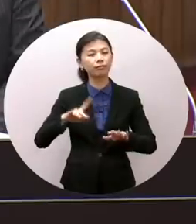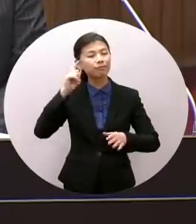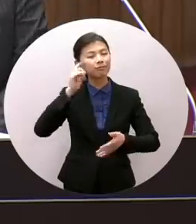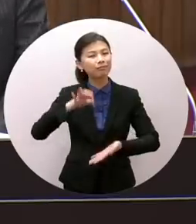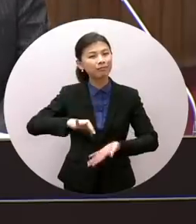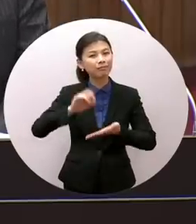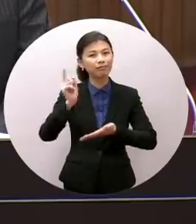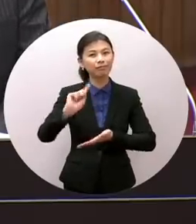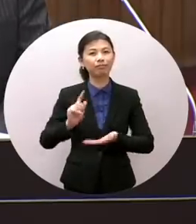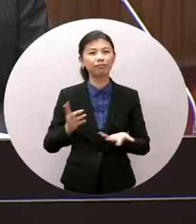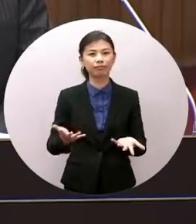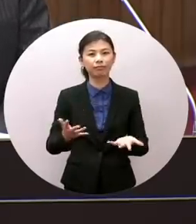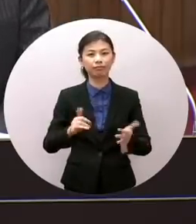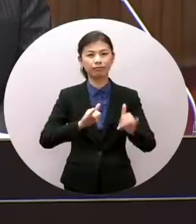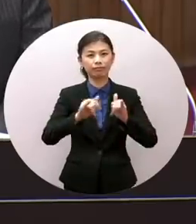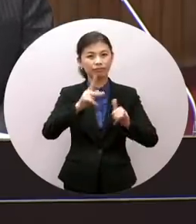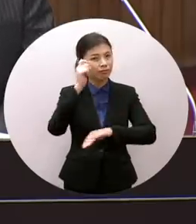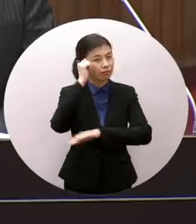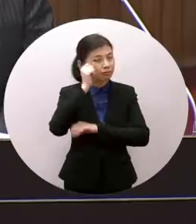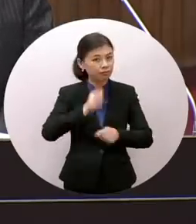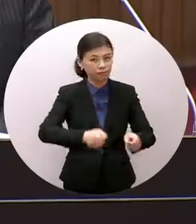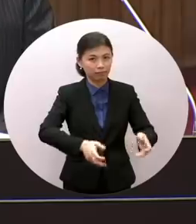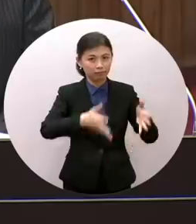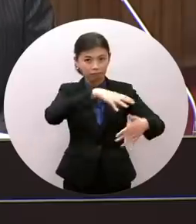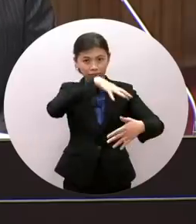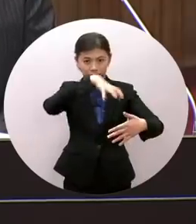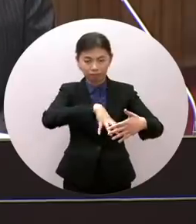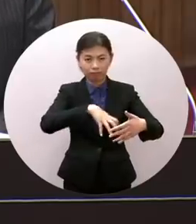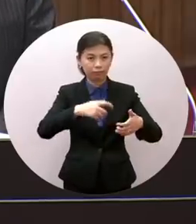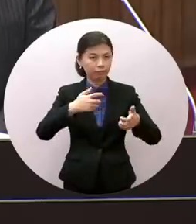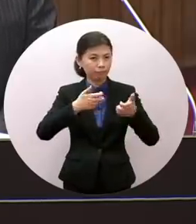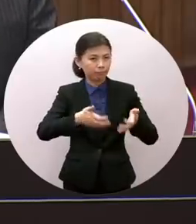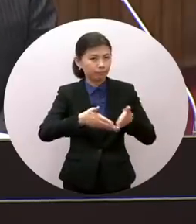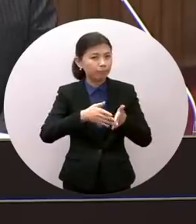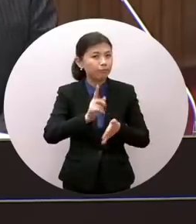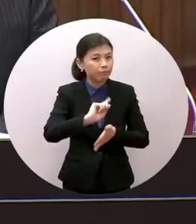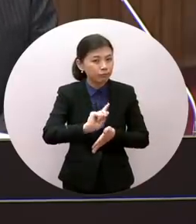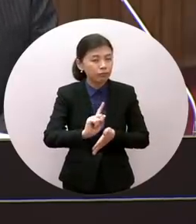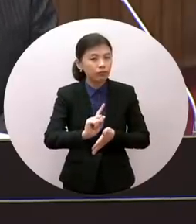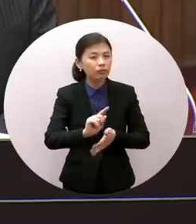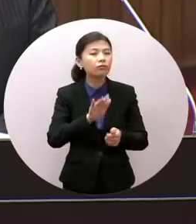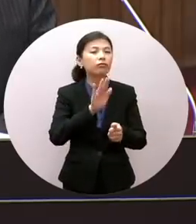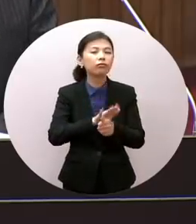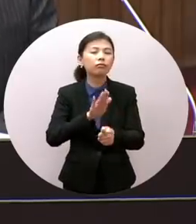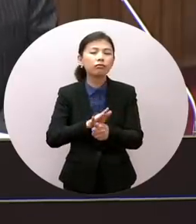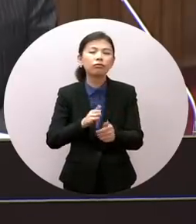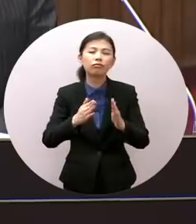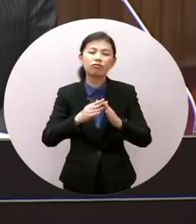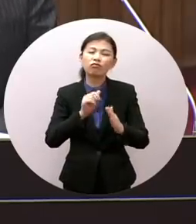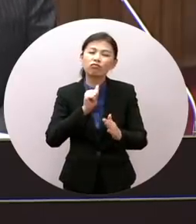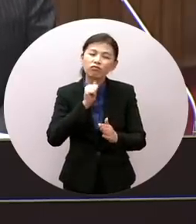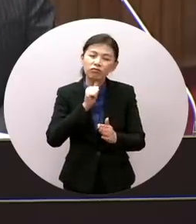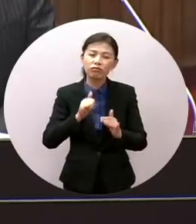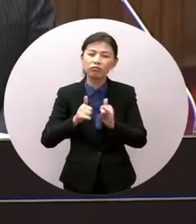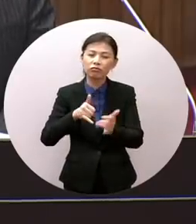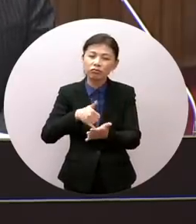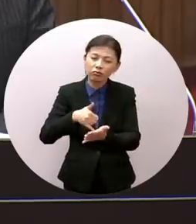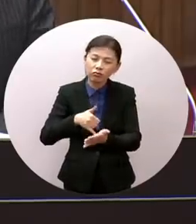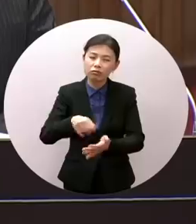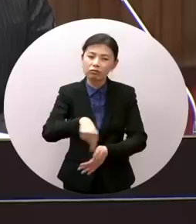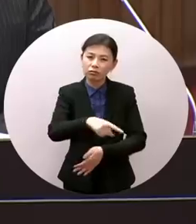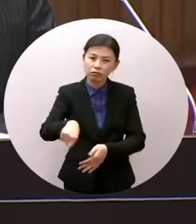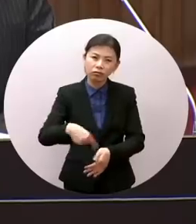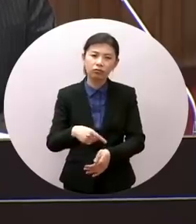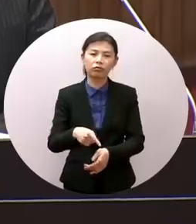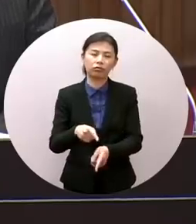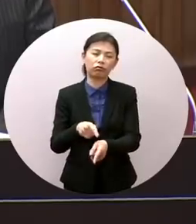这个。就是因为社会住宅其中最重要的一个概念是我们要照顾经济弱势，社会住宅法住